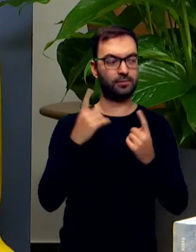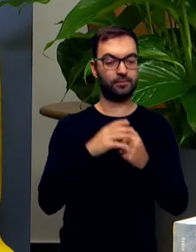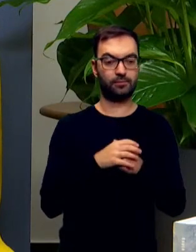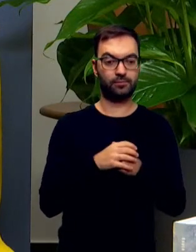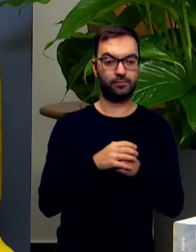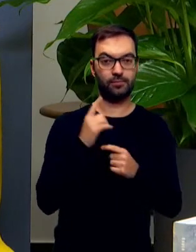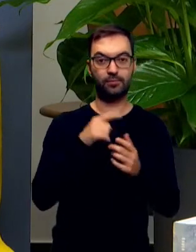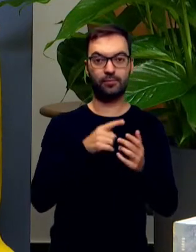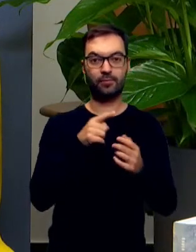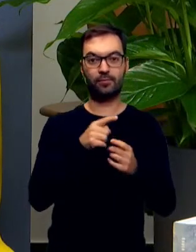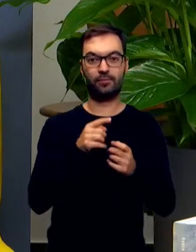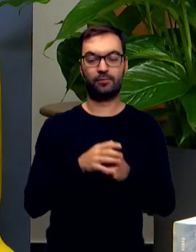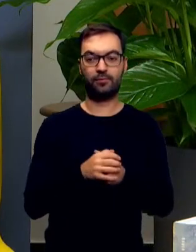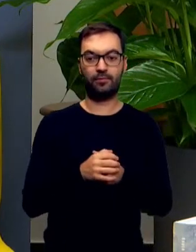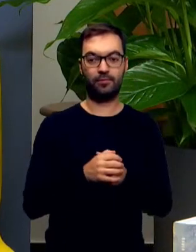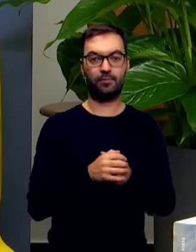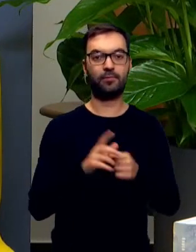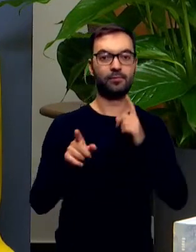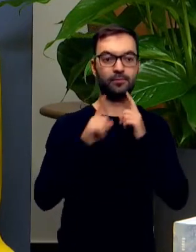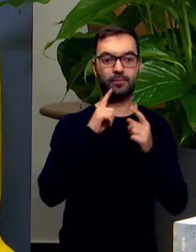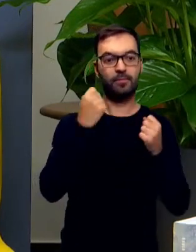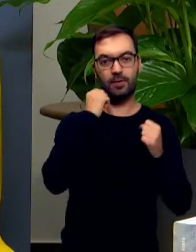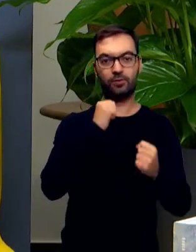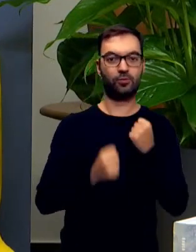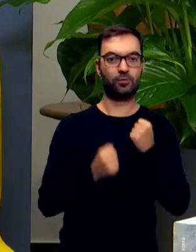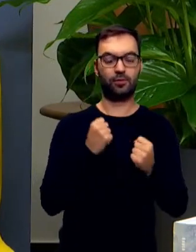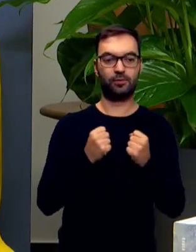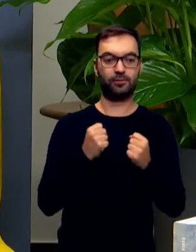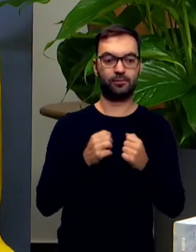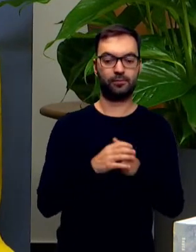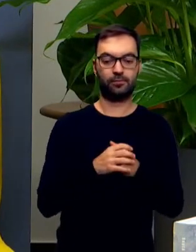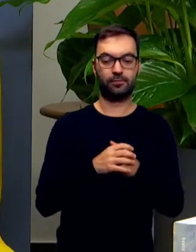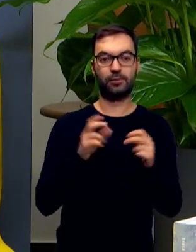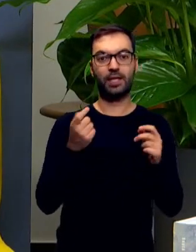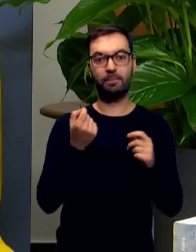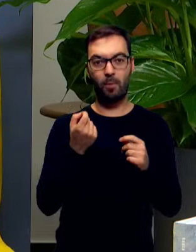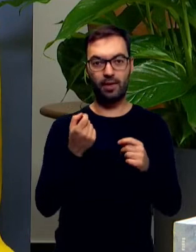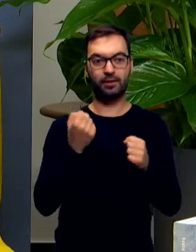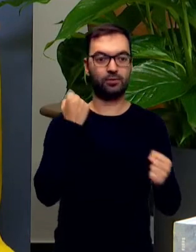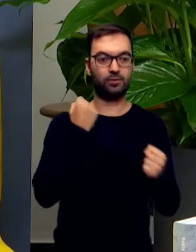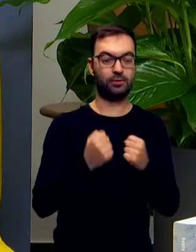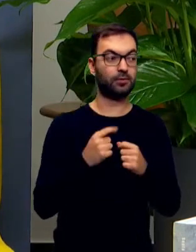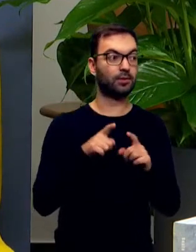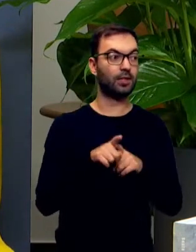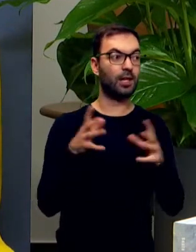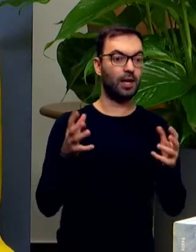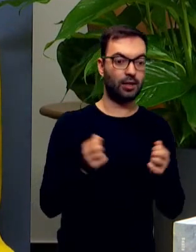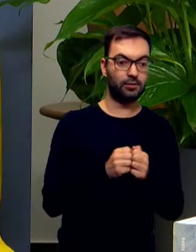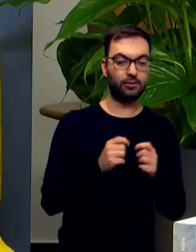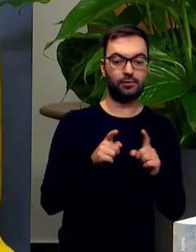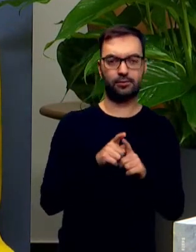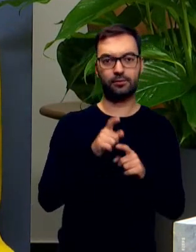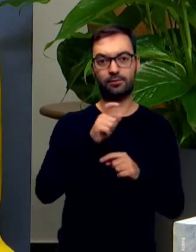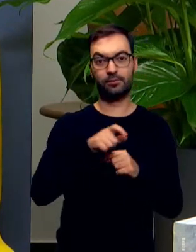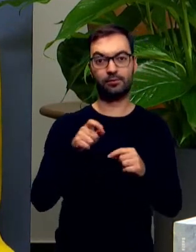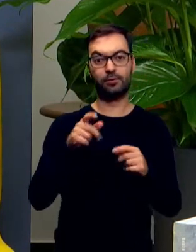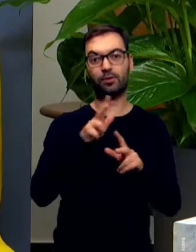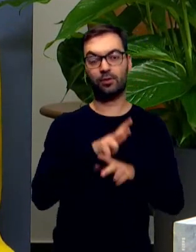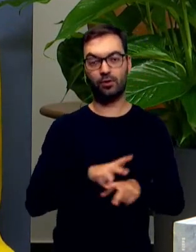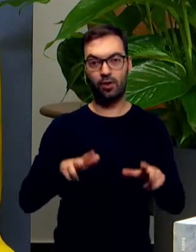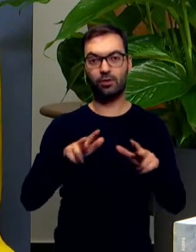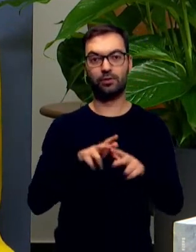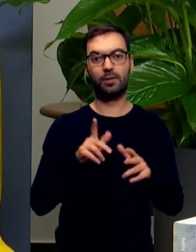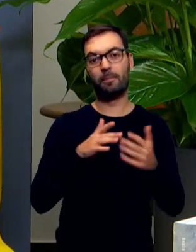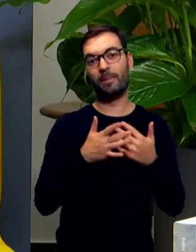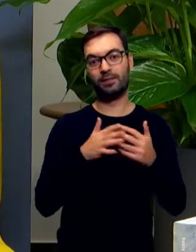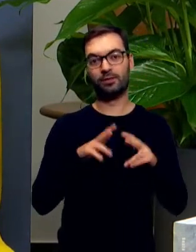pani no, rozmawia o bardzo trudnych chwilach i dla ratowników, i dla tych rodzin,